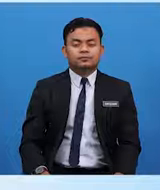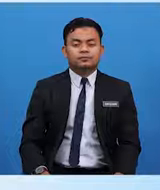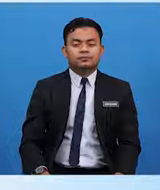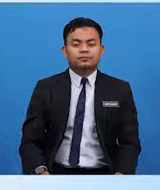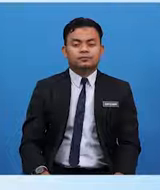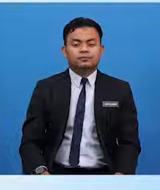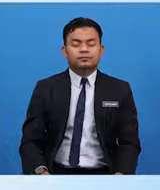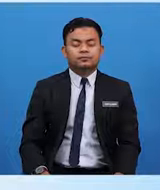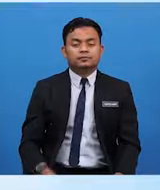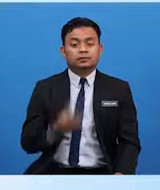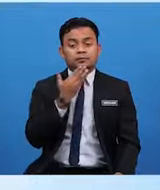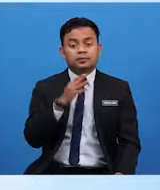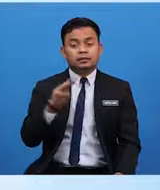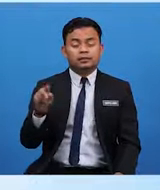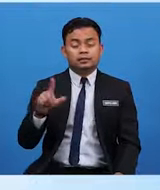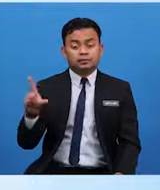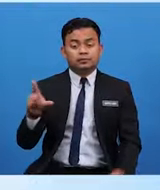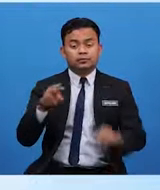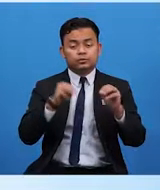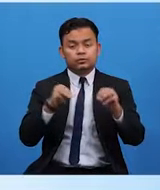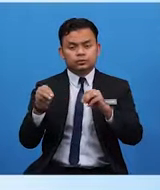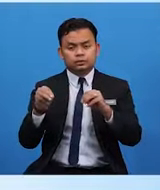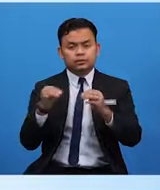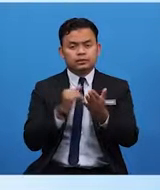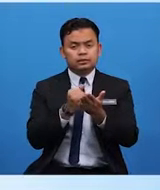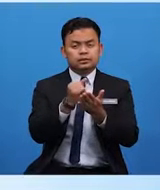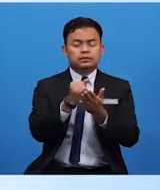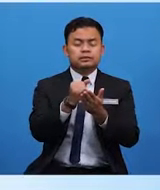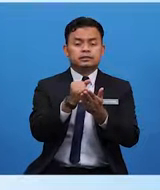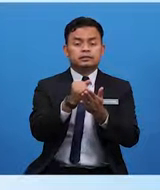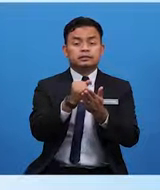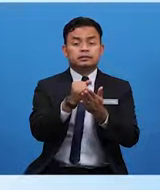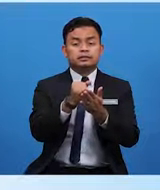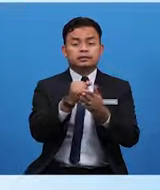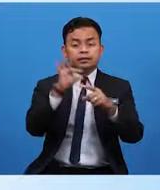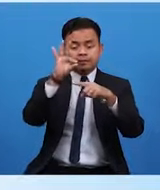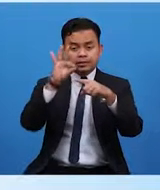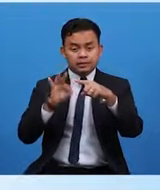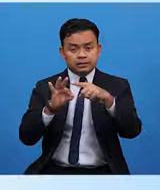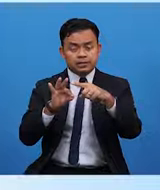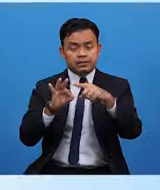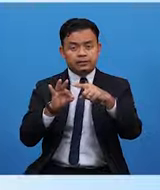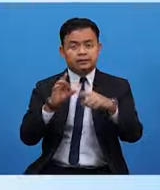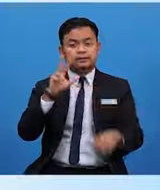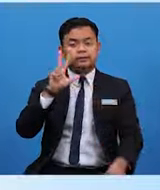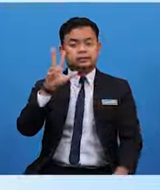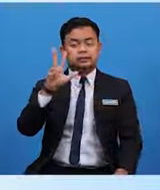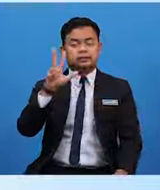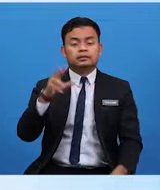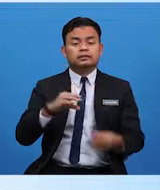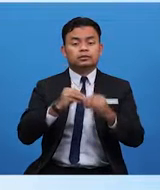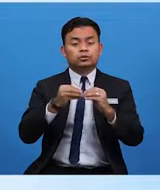Hai Baiklah murid-murid jenis pecahan ketiga ialah nomor bercampur